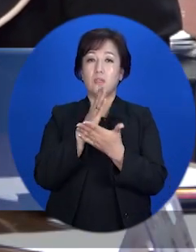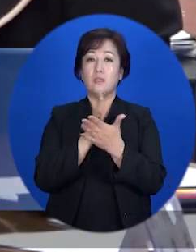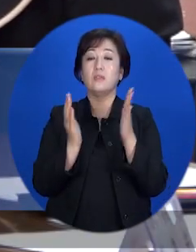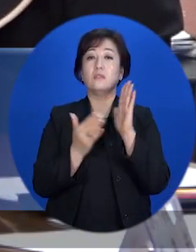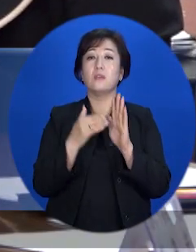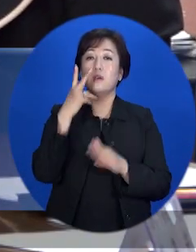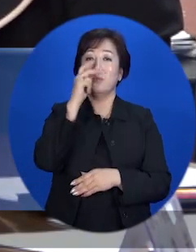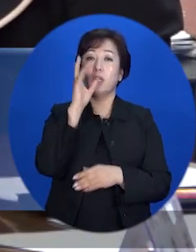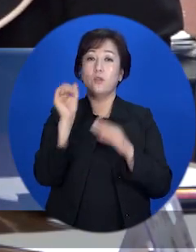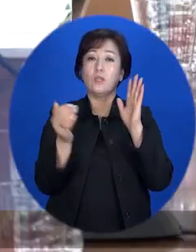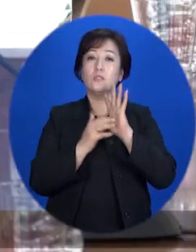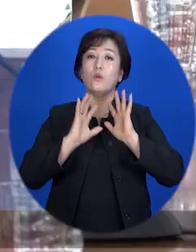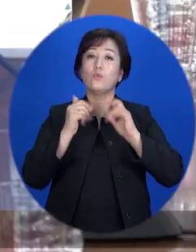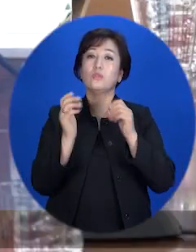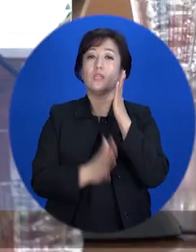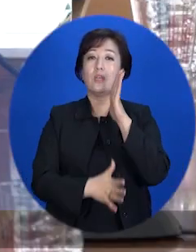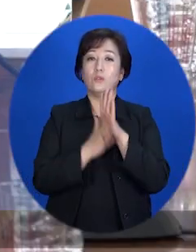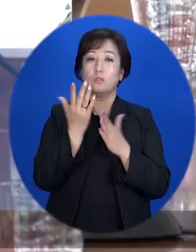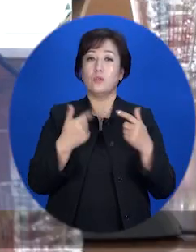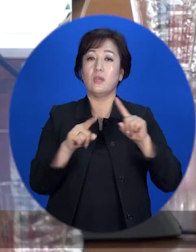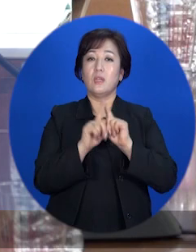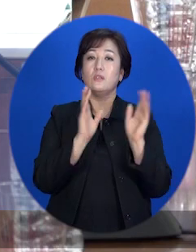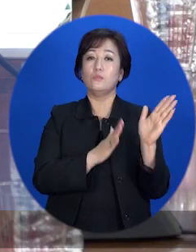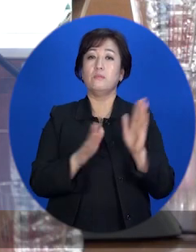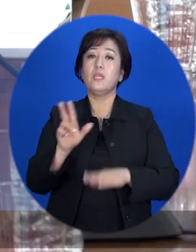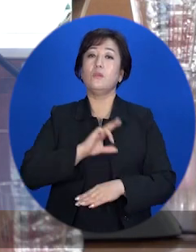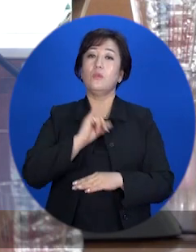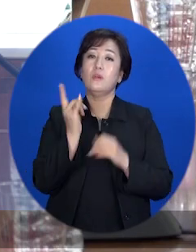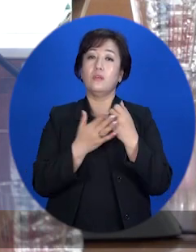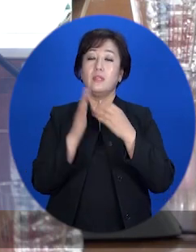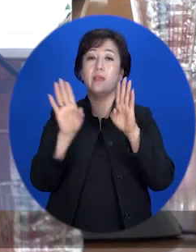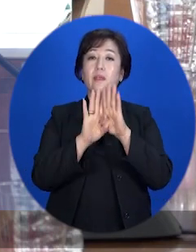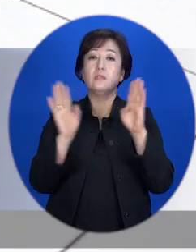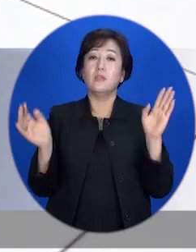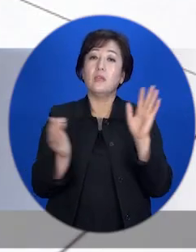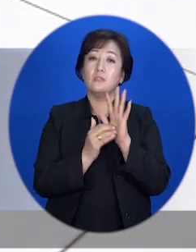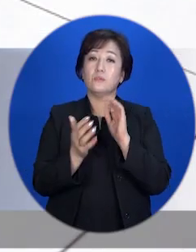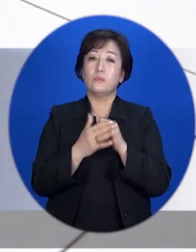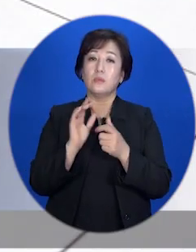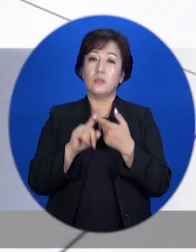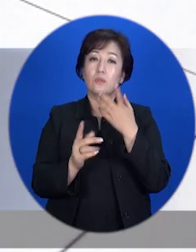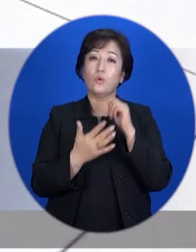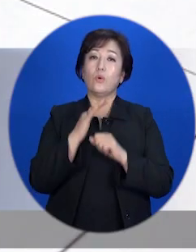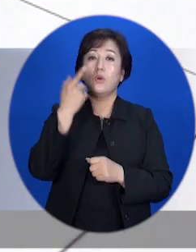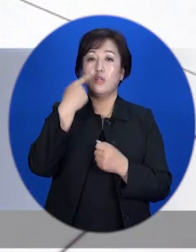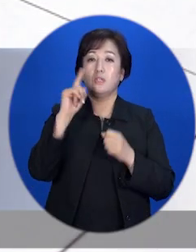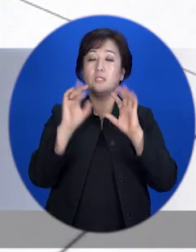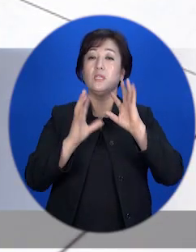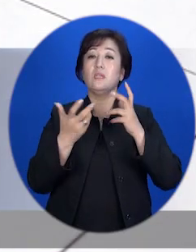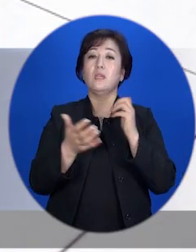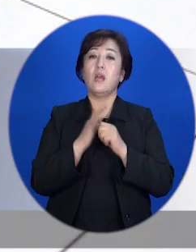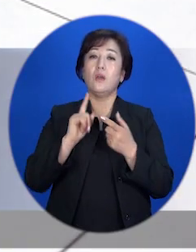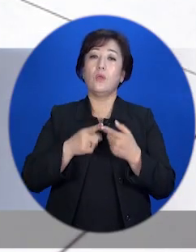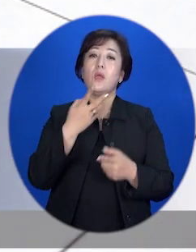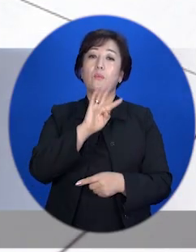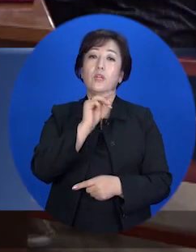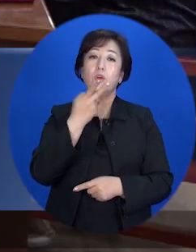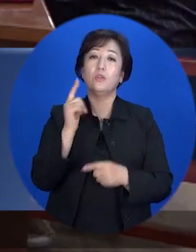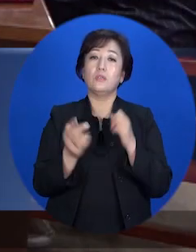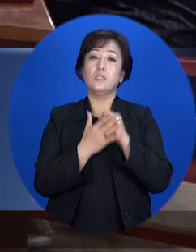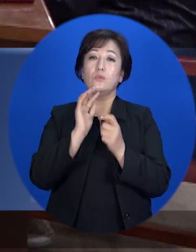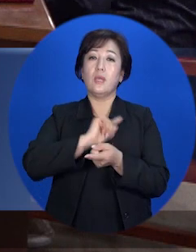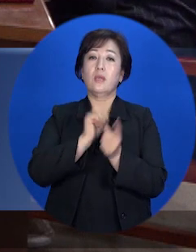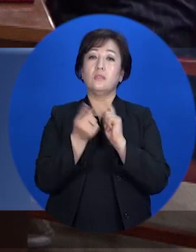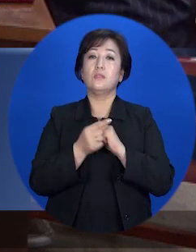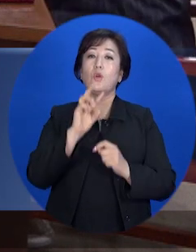2019년 국제도시와 추진위원회를 개최했습니다. 울산시는 지난해 러시아 블라디보스토크와 우호협력도시